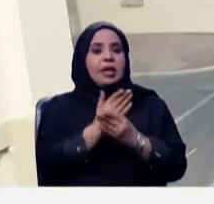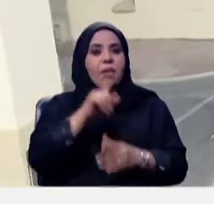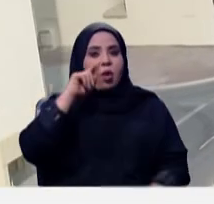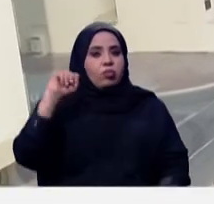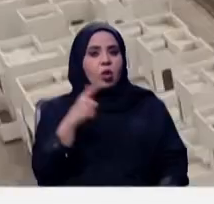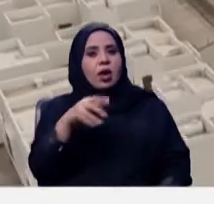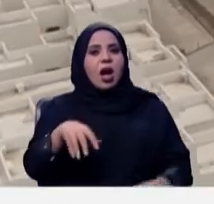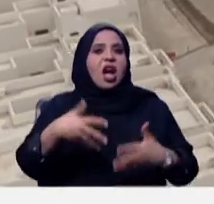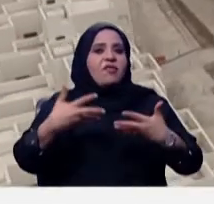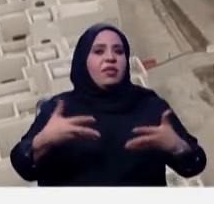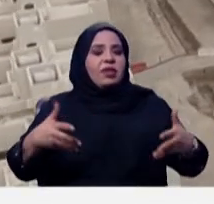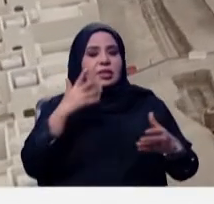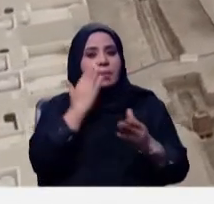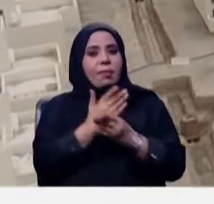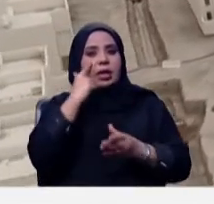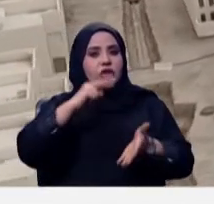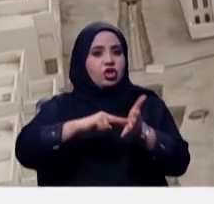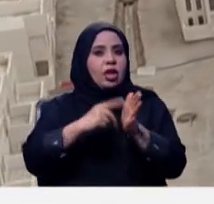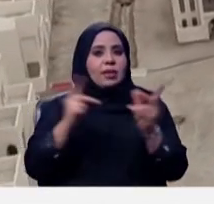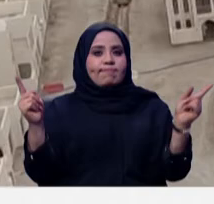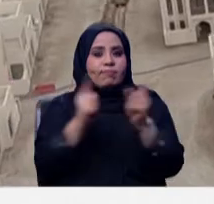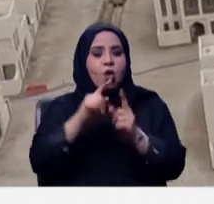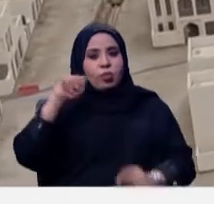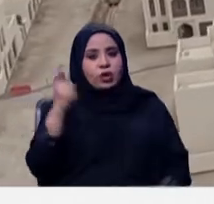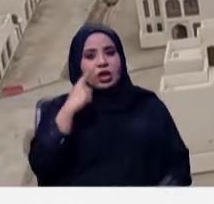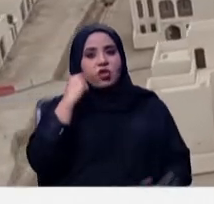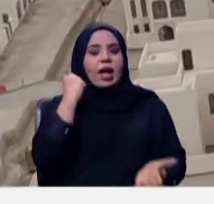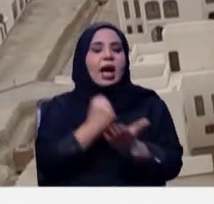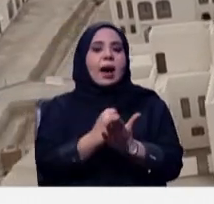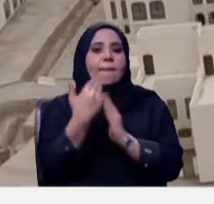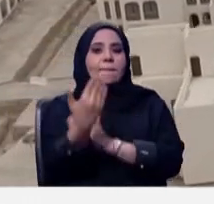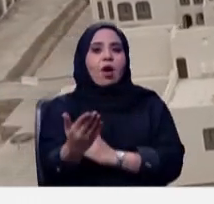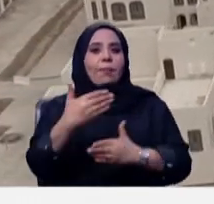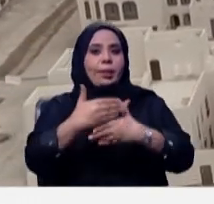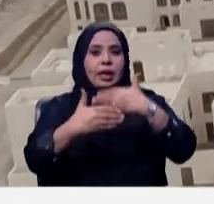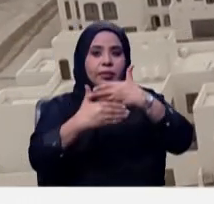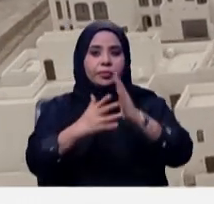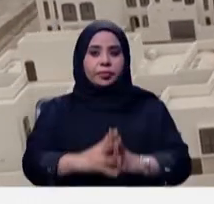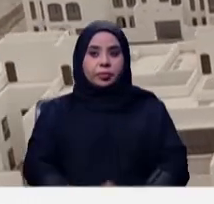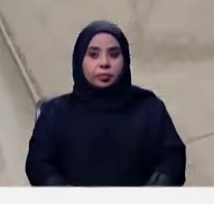للمواطن في تحديد إجراءات وجهة الحصول على رخص البناء.